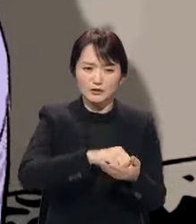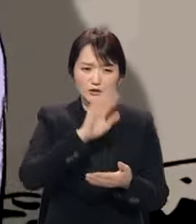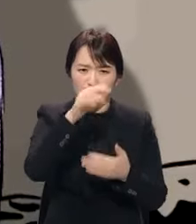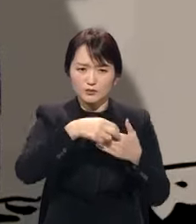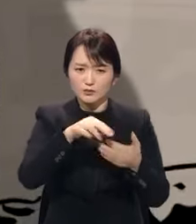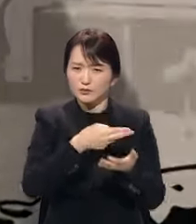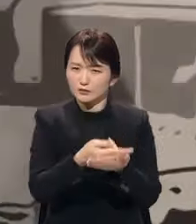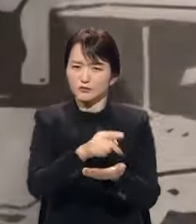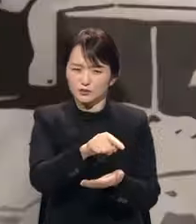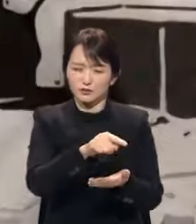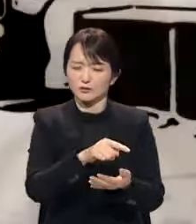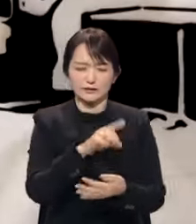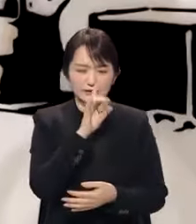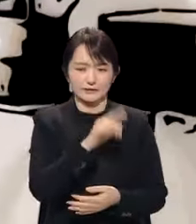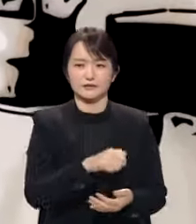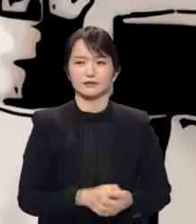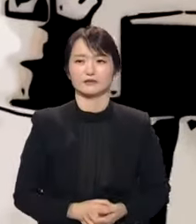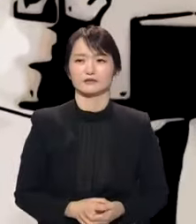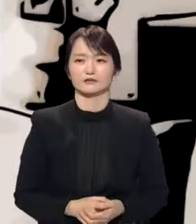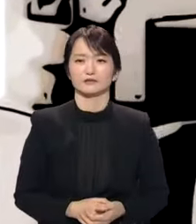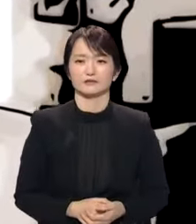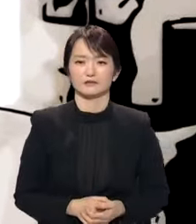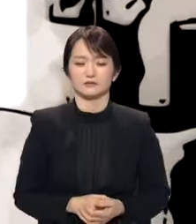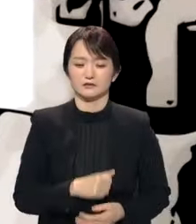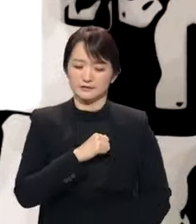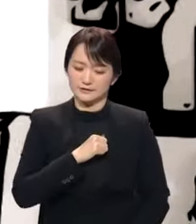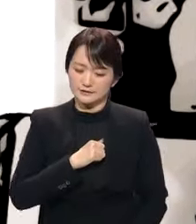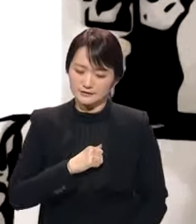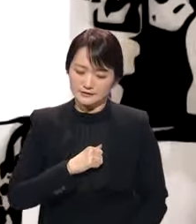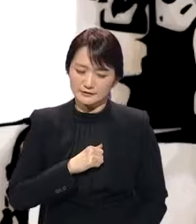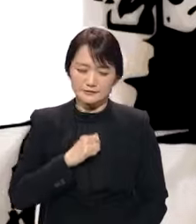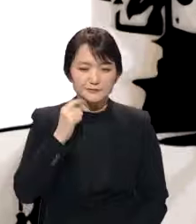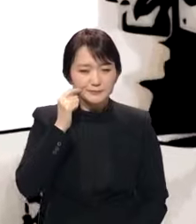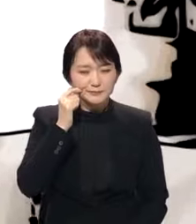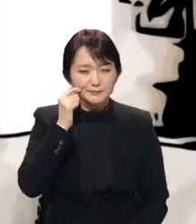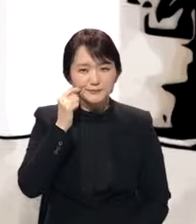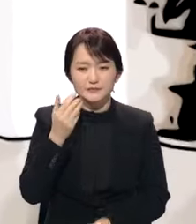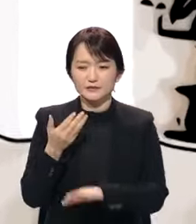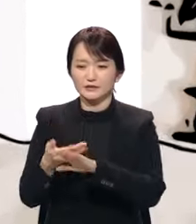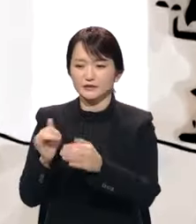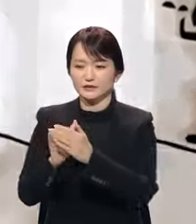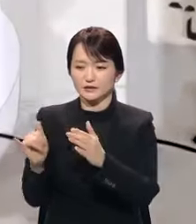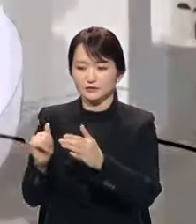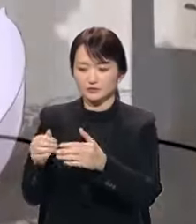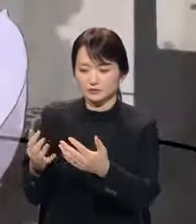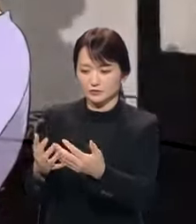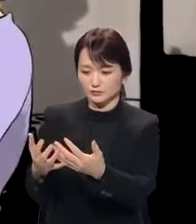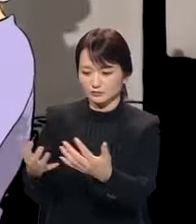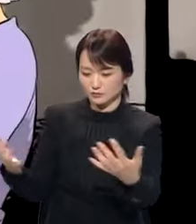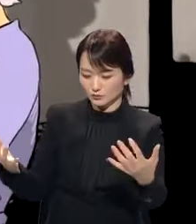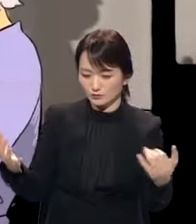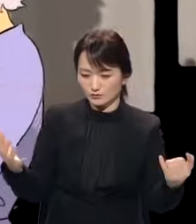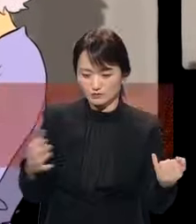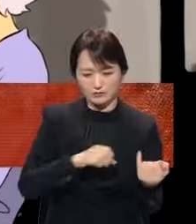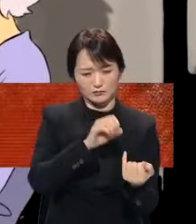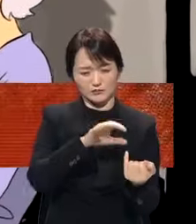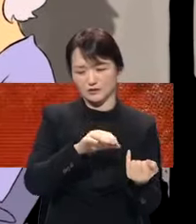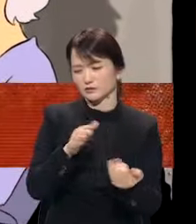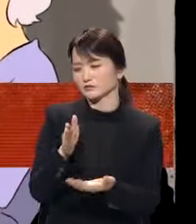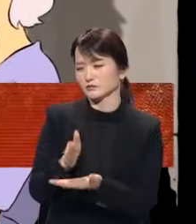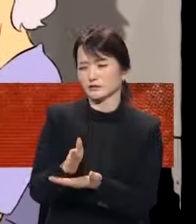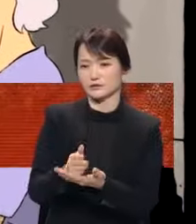않게 넘기는 것 같고 참다 못한 사연자가 다른 가족 앞에서는 최소한 그런 말씀 안 하셨으면 좋겠다 얘기를 해봤는데 시어머니는 그런